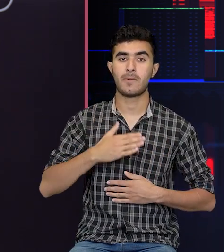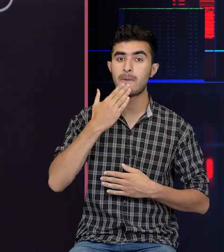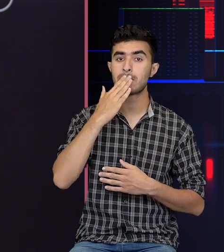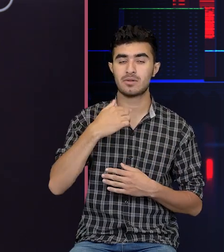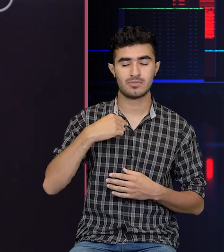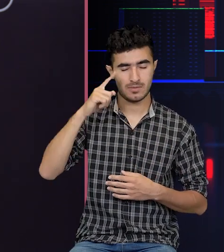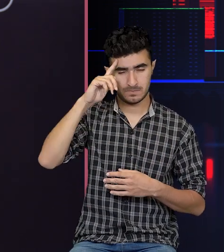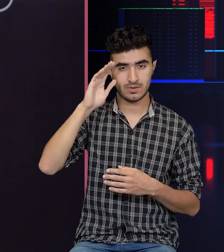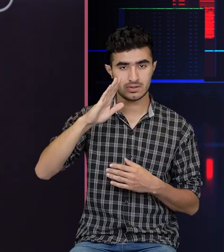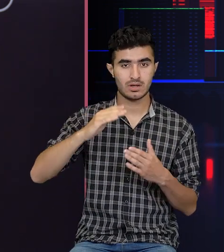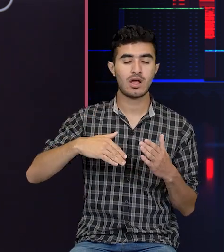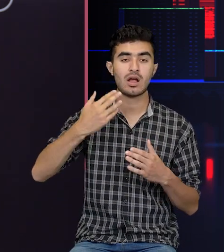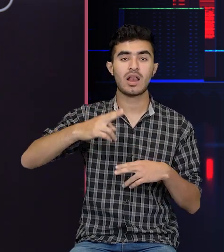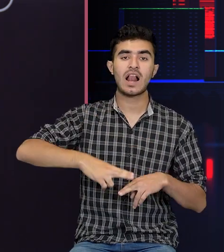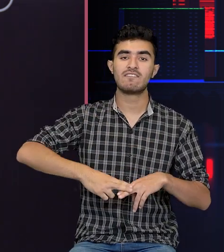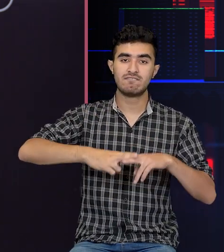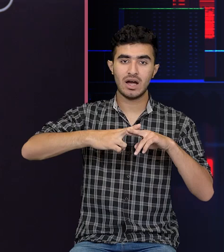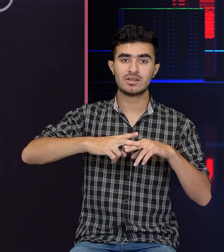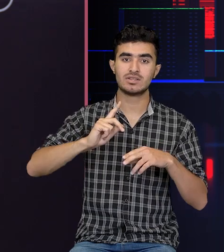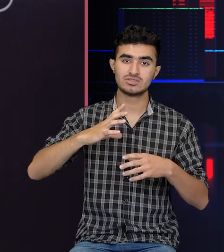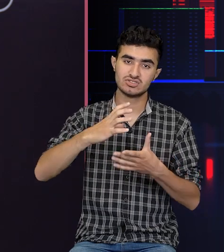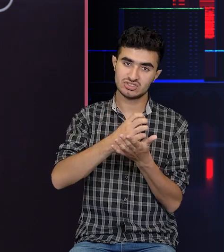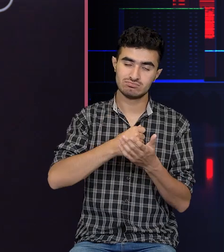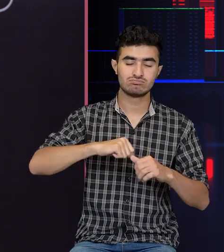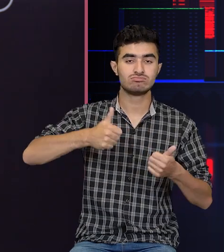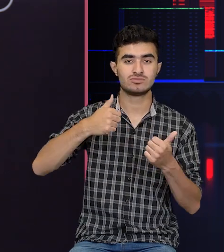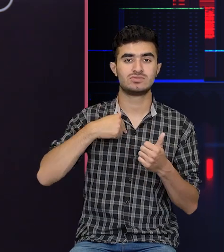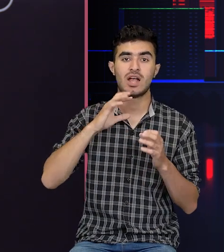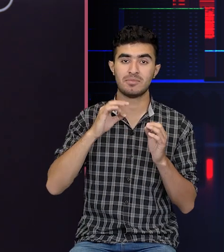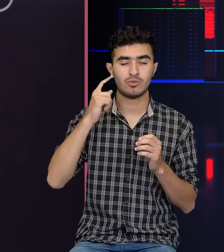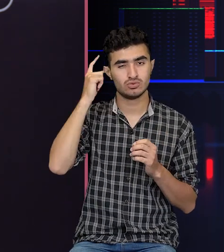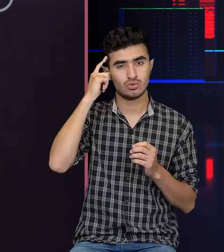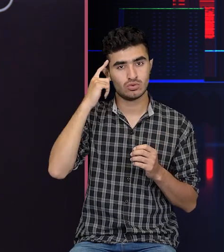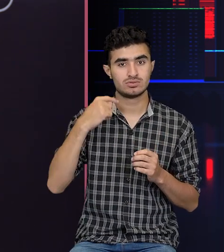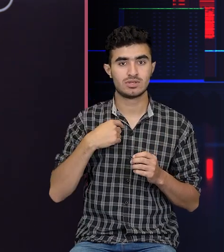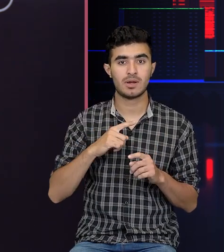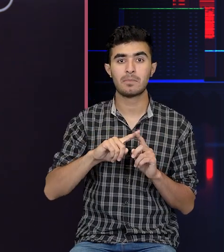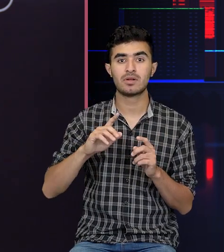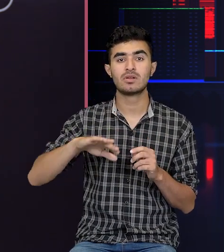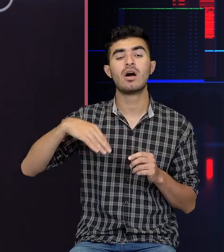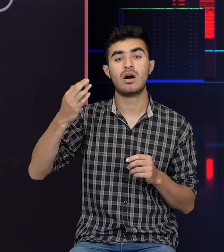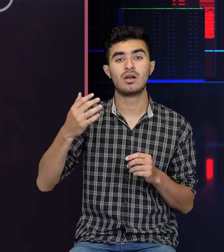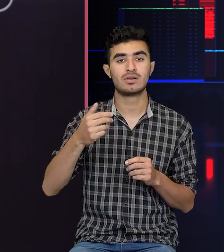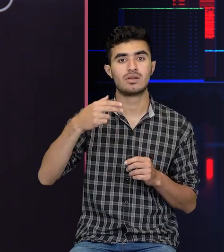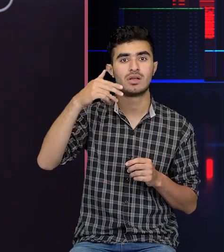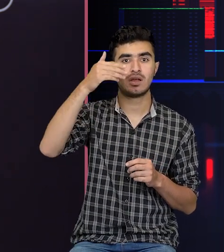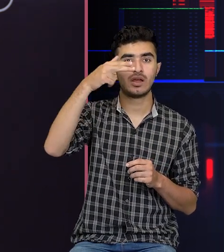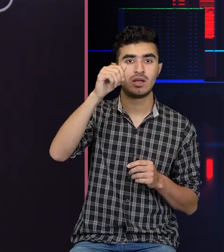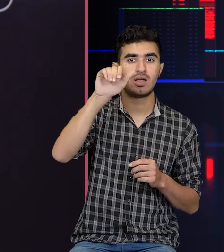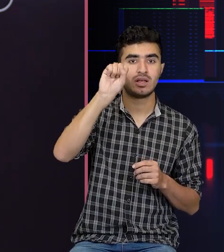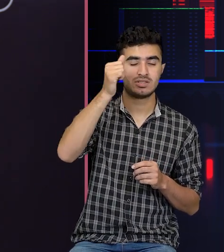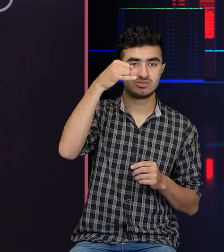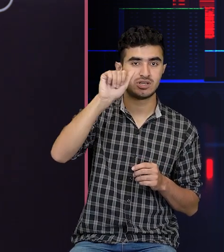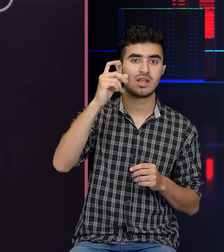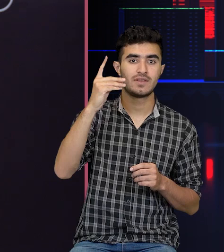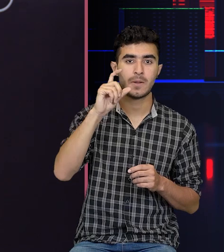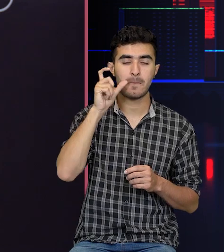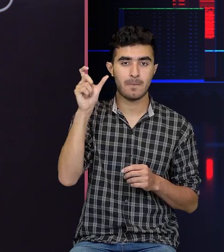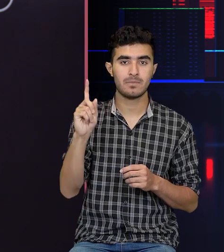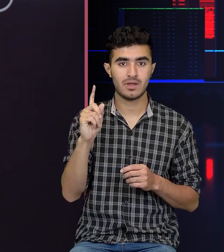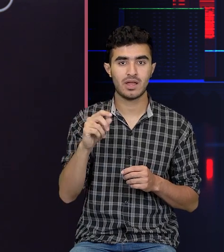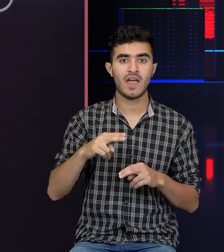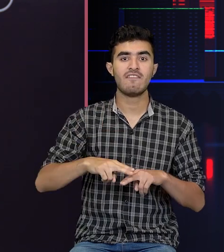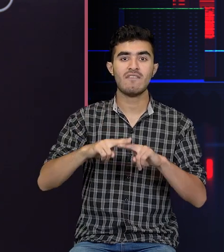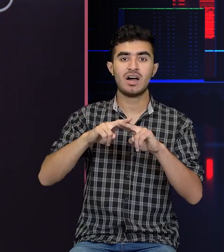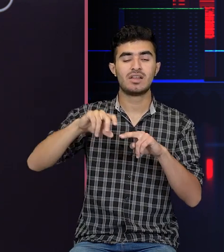अब सेमीफाइनल तो मैंने जीत लिया, मुझे इस चीज़ की खुशी थी। लेकिन जब मैं फाइनल में पहुंचा, हम वापस रूम में चले गए, तो आसिफ भाई